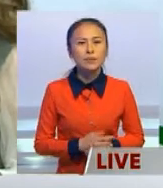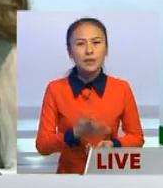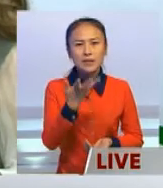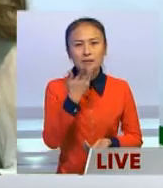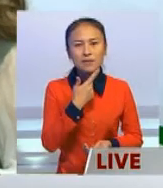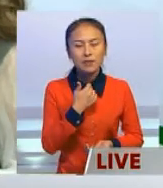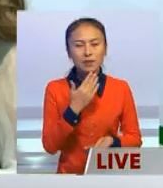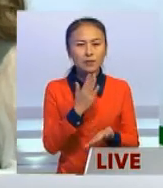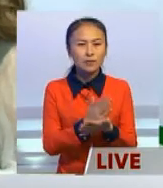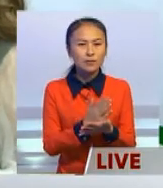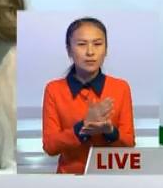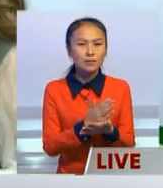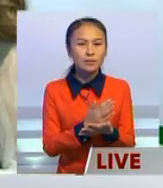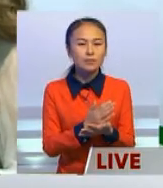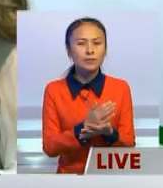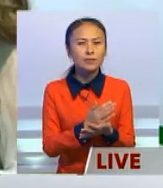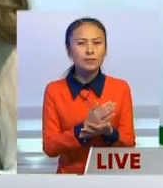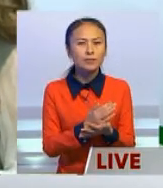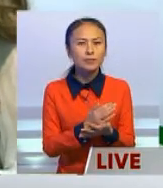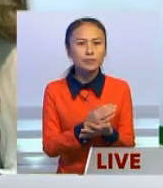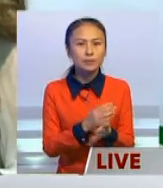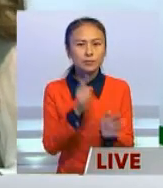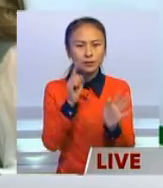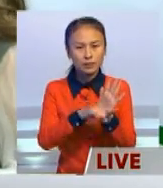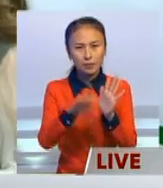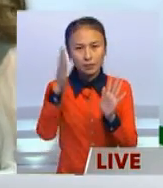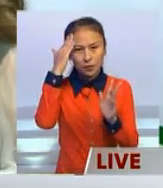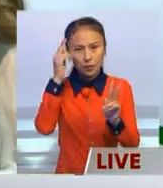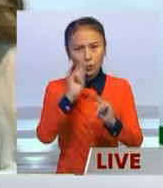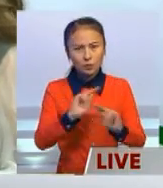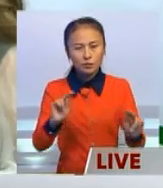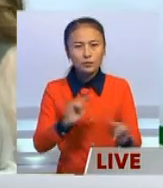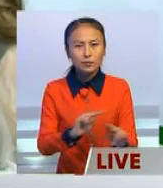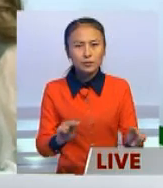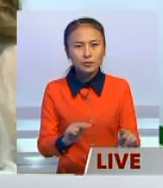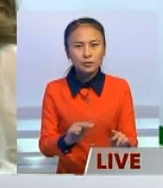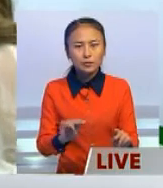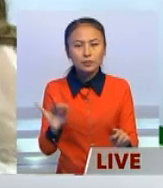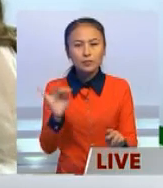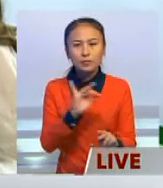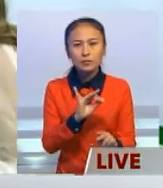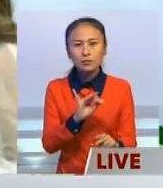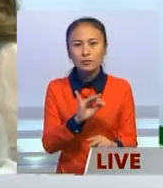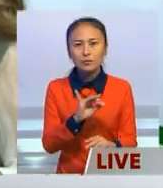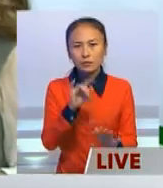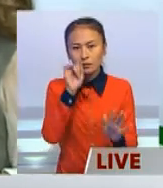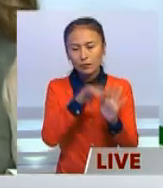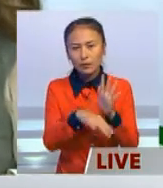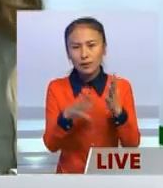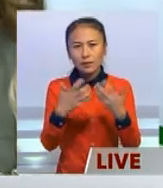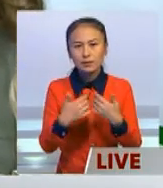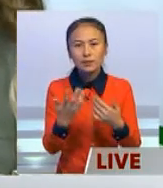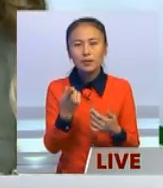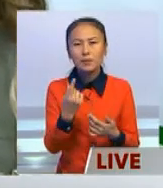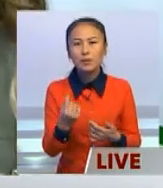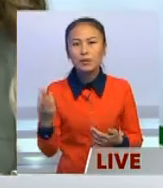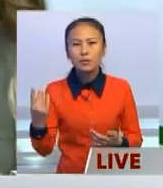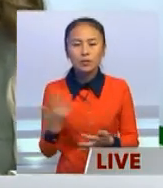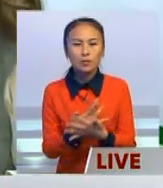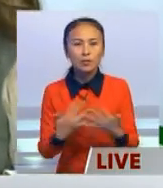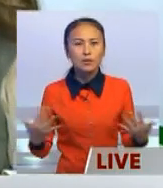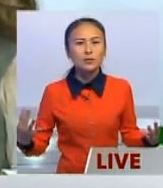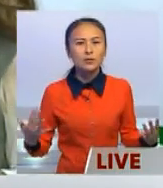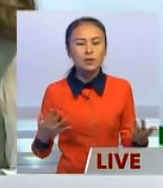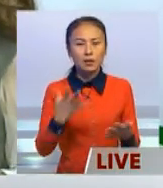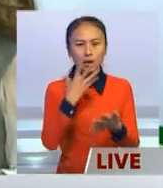азаматтылық деген ұғым бар, оның ішінде цифрлық білім беру мәселесінде бар, оның ішінде мынау сандық цифрлық гигиена деген нәрсеміз бар.